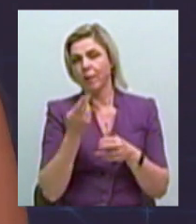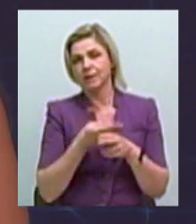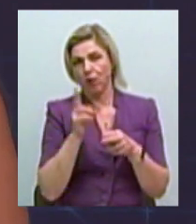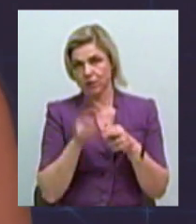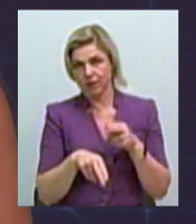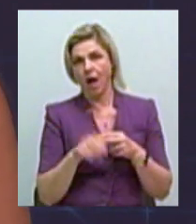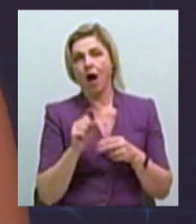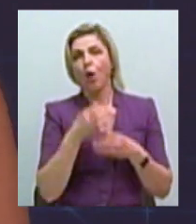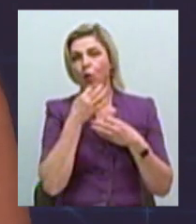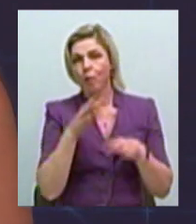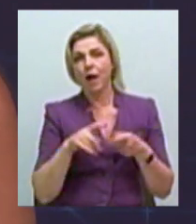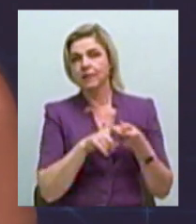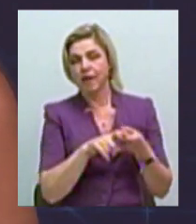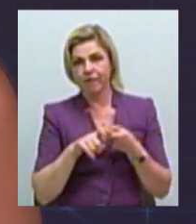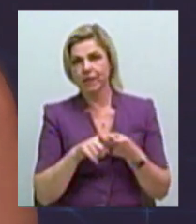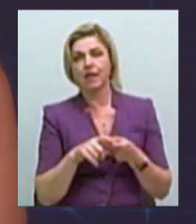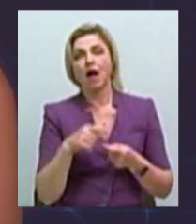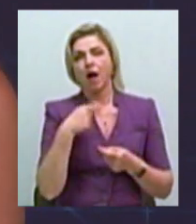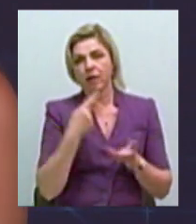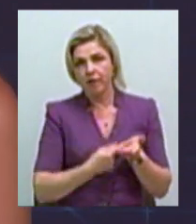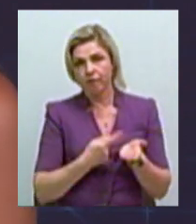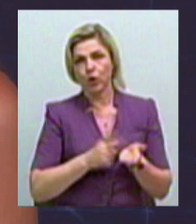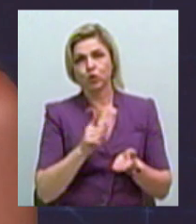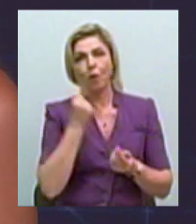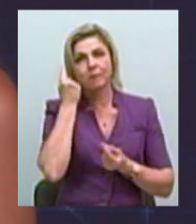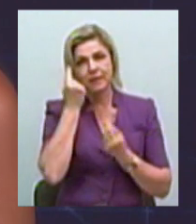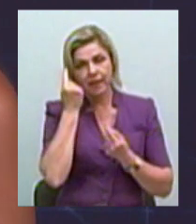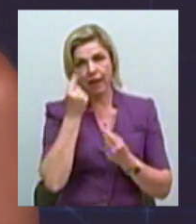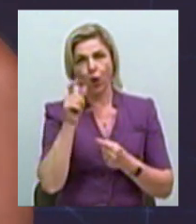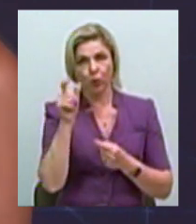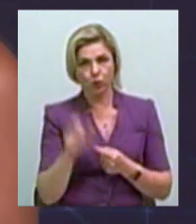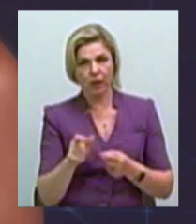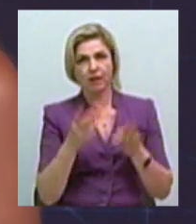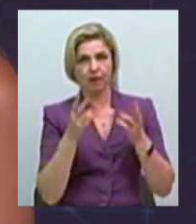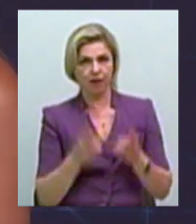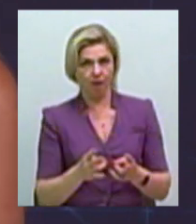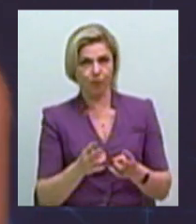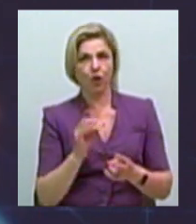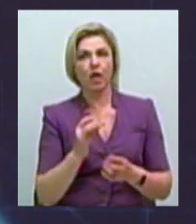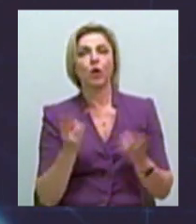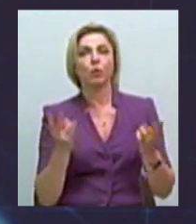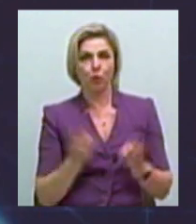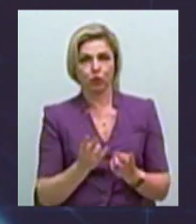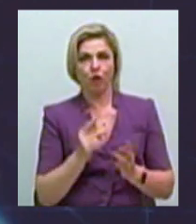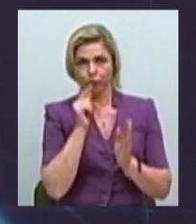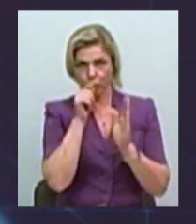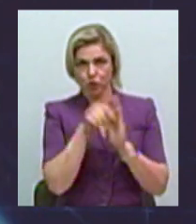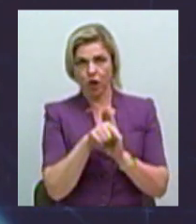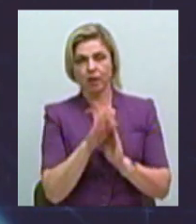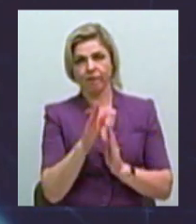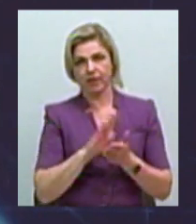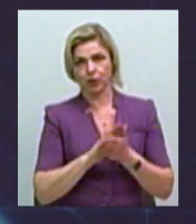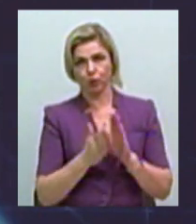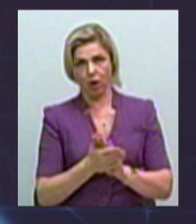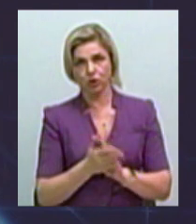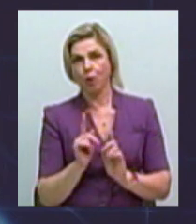залежність свідчить про те, що психіка людини десь травмувалася, що вона травмована і потребує втручання у